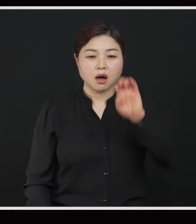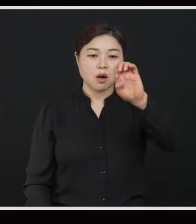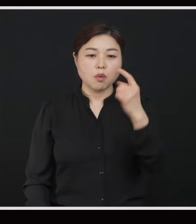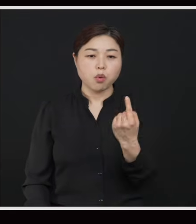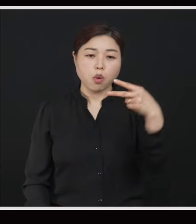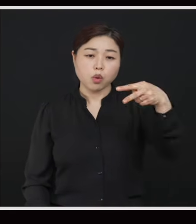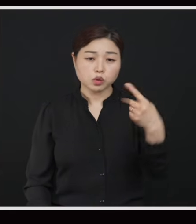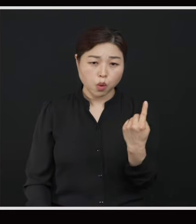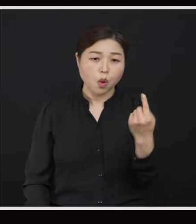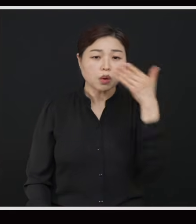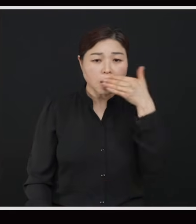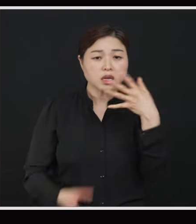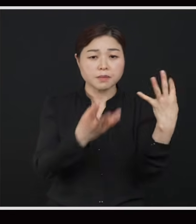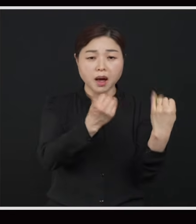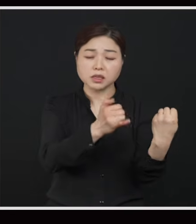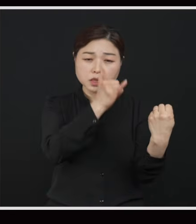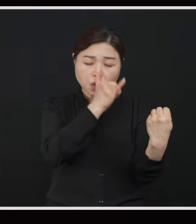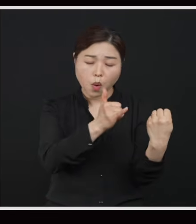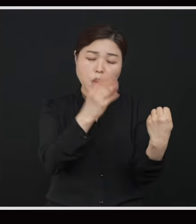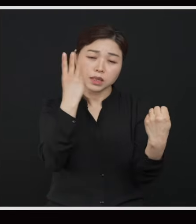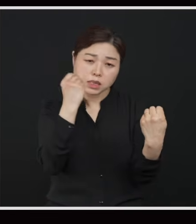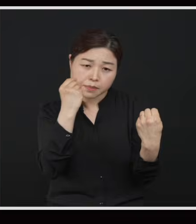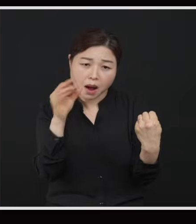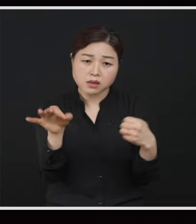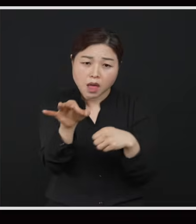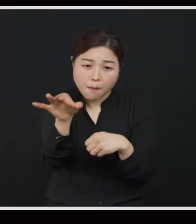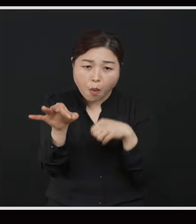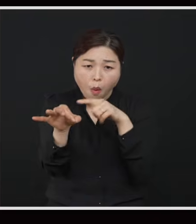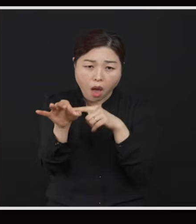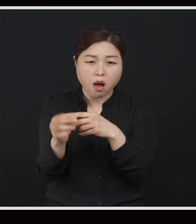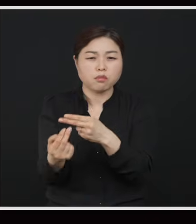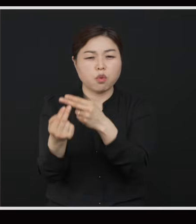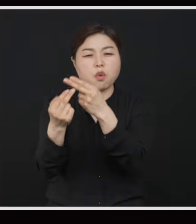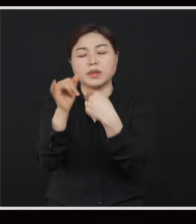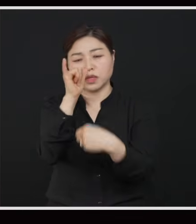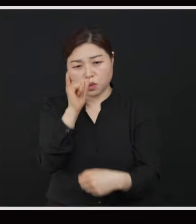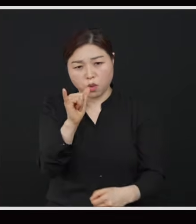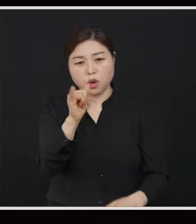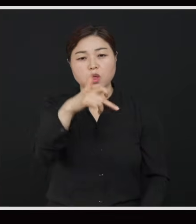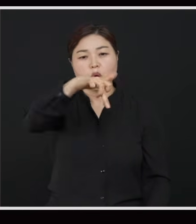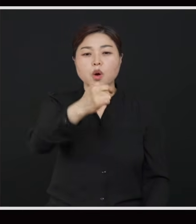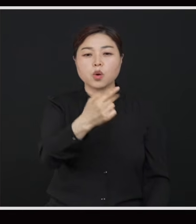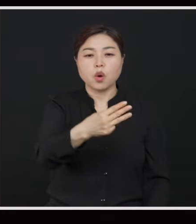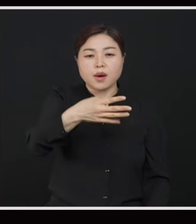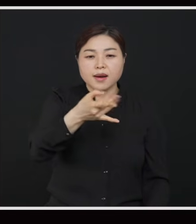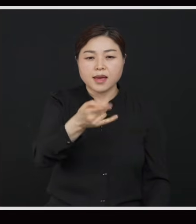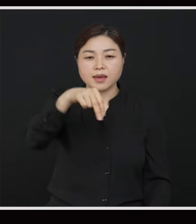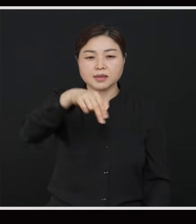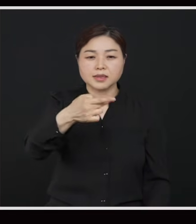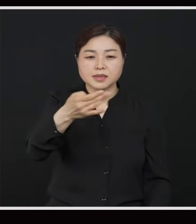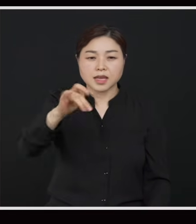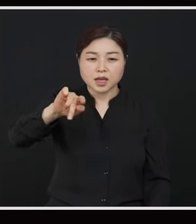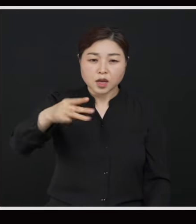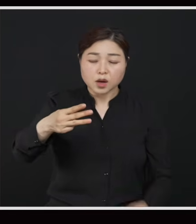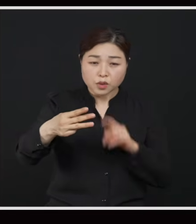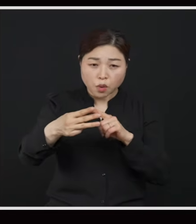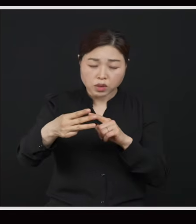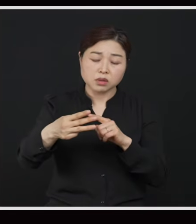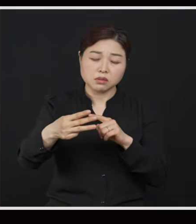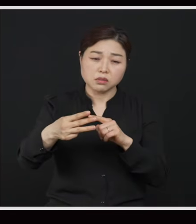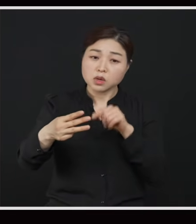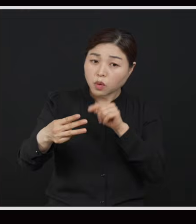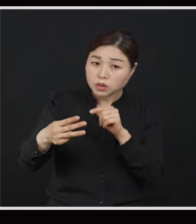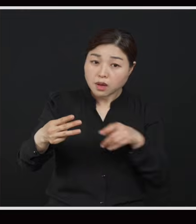포도당이 너무 많아서 지방질, 지방세포도 많이 늘어나고 그다음에 지방의 일종인데 콜레스테롤이라는 게